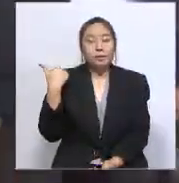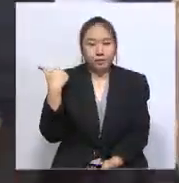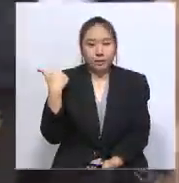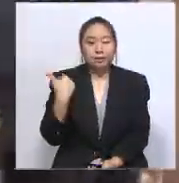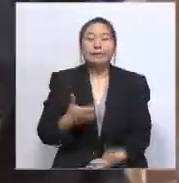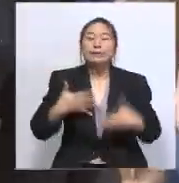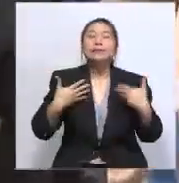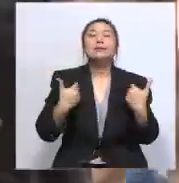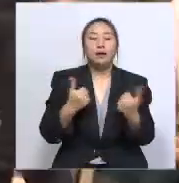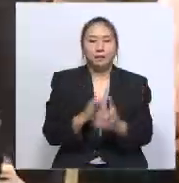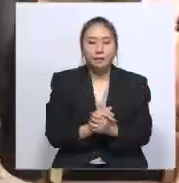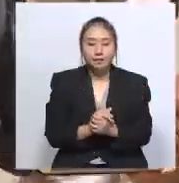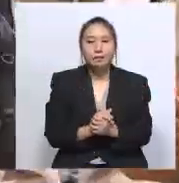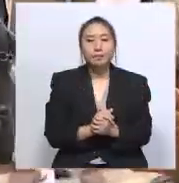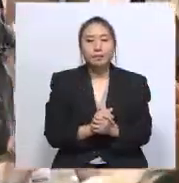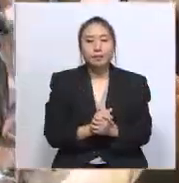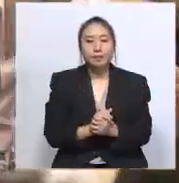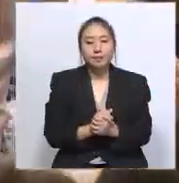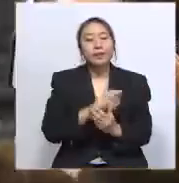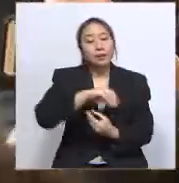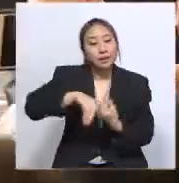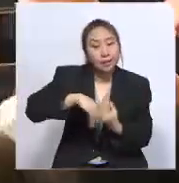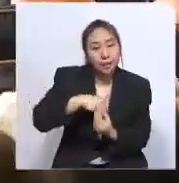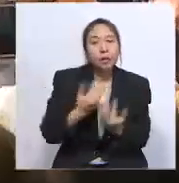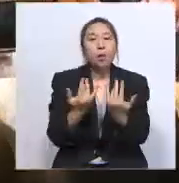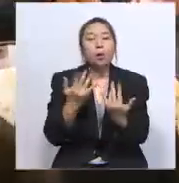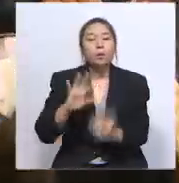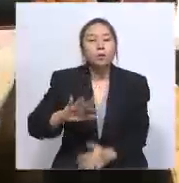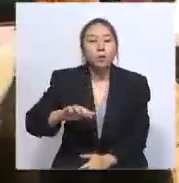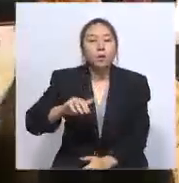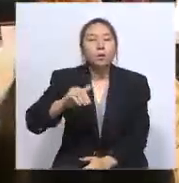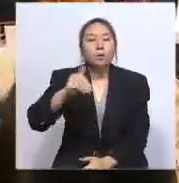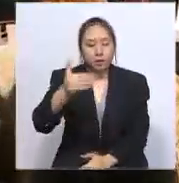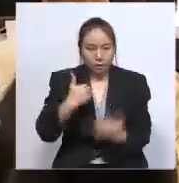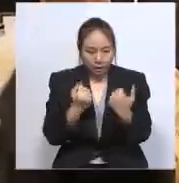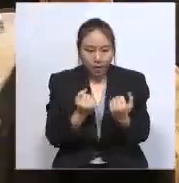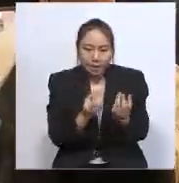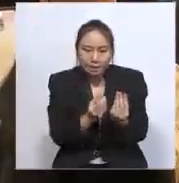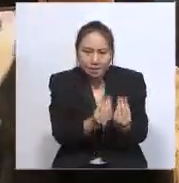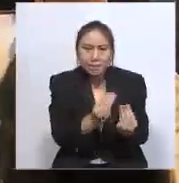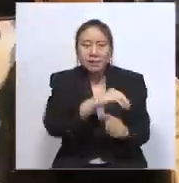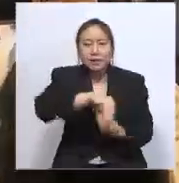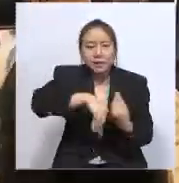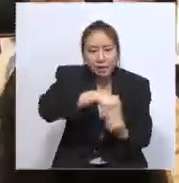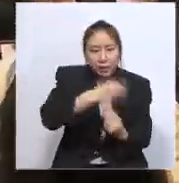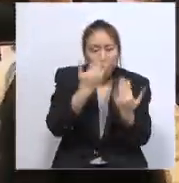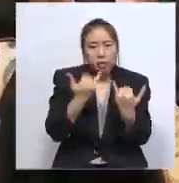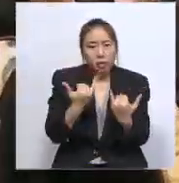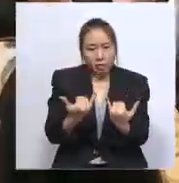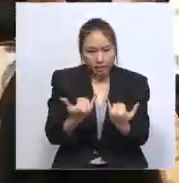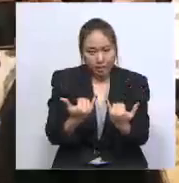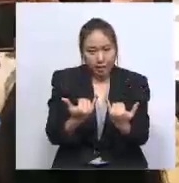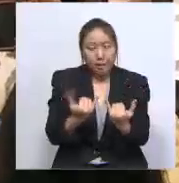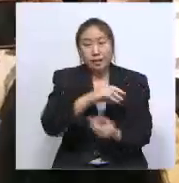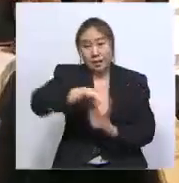ดีใจแค่นี้แหละมีความสุขนะเศรษฐกิจเดี๋ยวมันก็ค่อยดีขึ้นเพราะเรากำลังเร่งเรื่องเศรษฐกิจไปเรื่องโน้นเรื่องนี้เพราะว่าเศรษฐกิจมันอยู่ข้างเราอย่